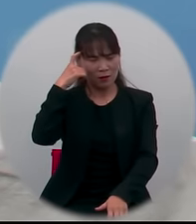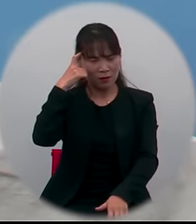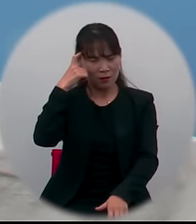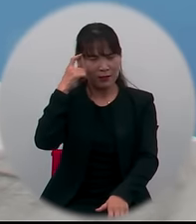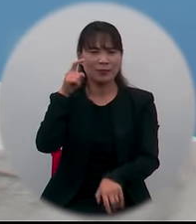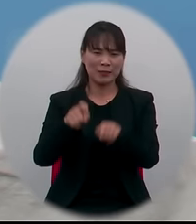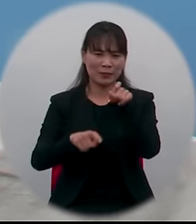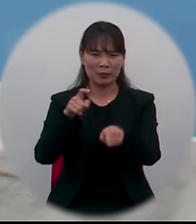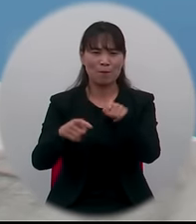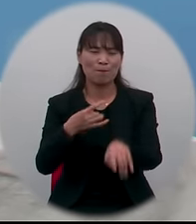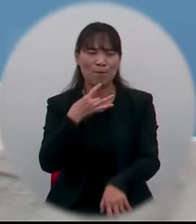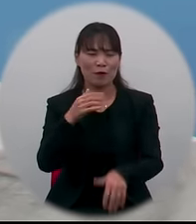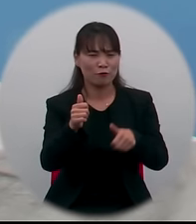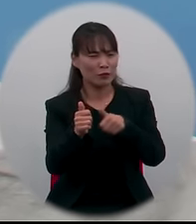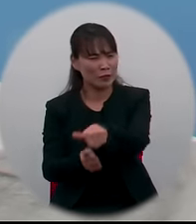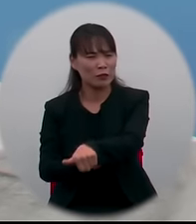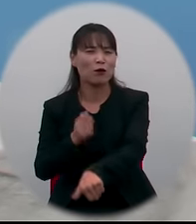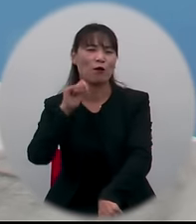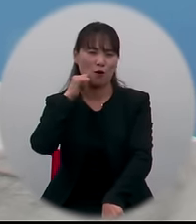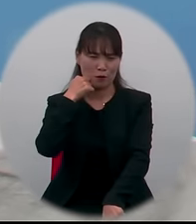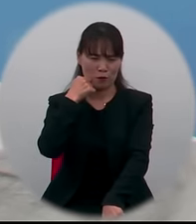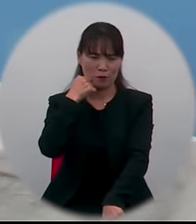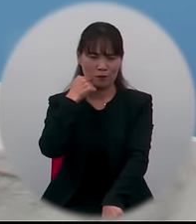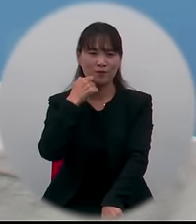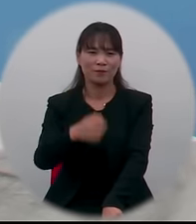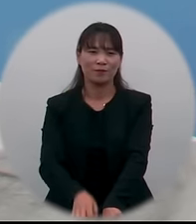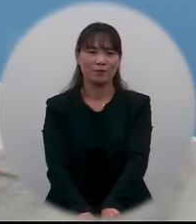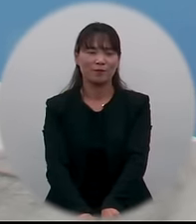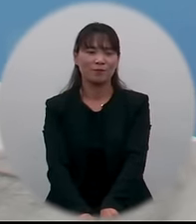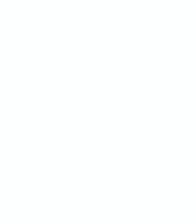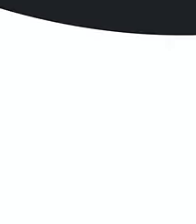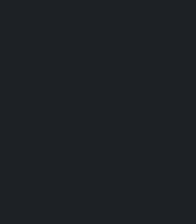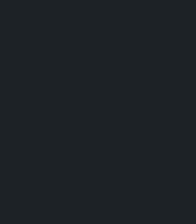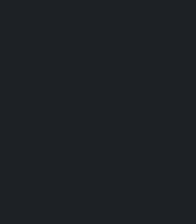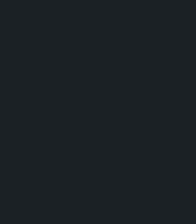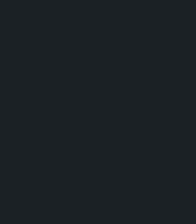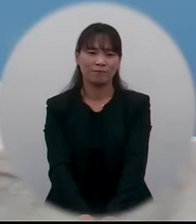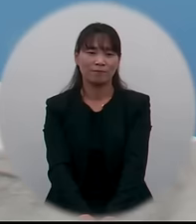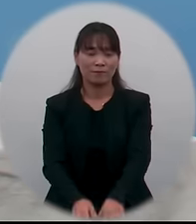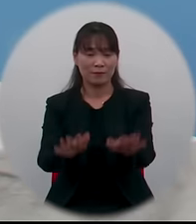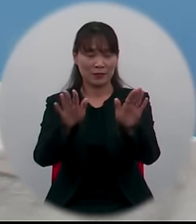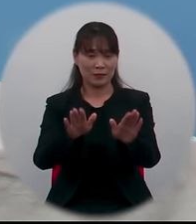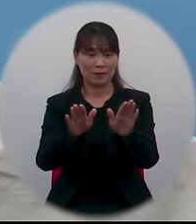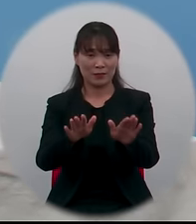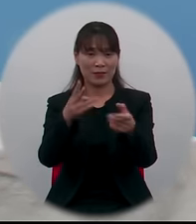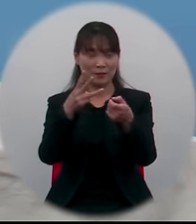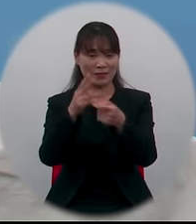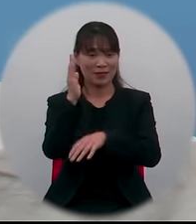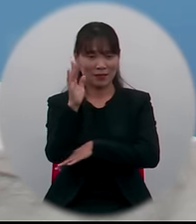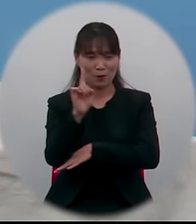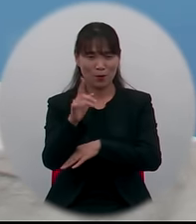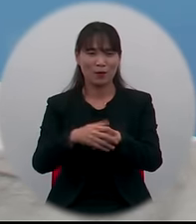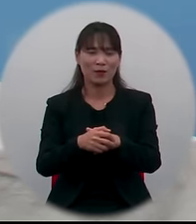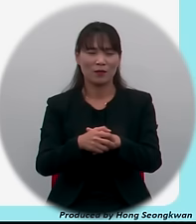실천만으로도 내기는 그 어느 때보다 힘들어졌다는 사실을 꼭 기억하셔야 되겠습니다 자 이제 세 번째 얘기를